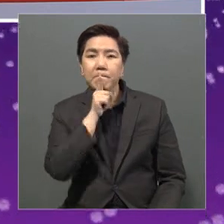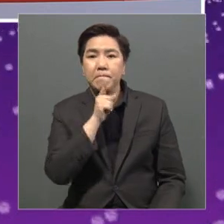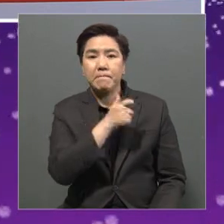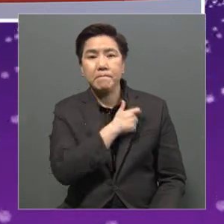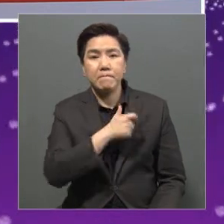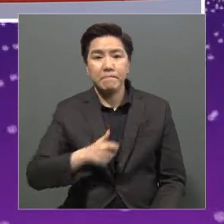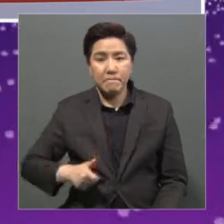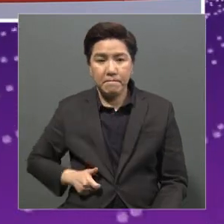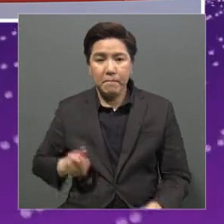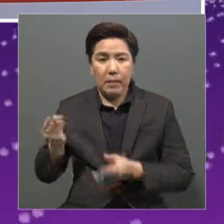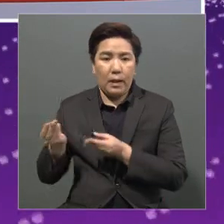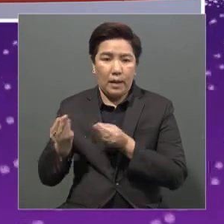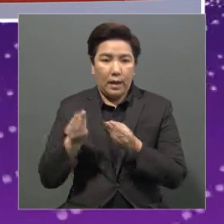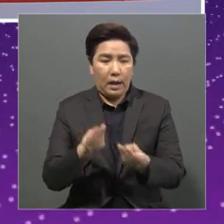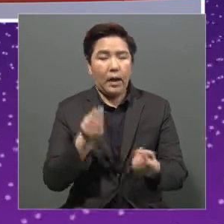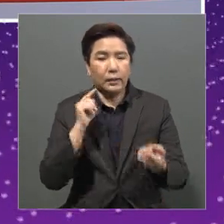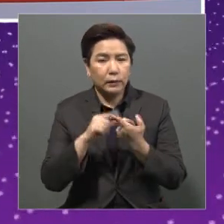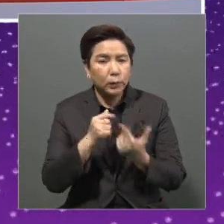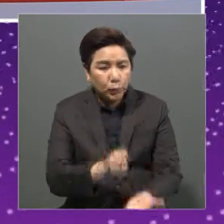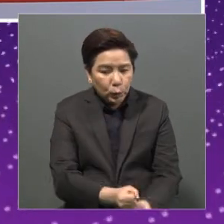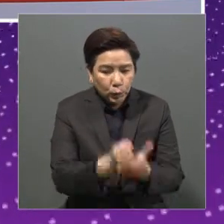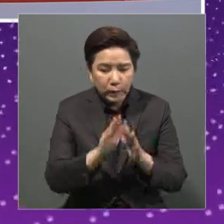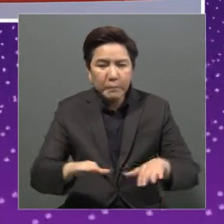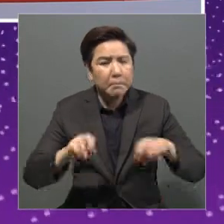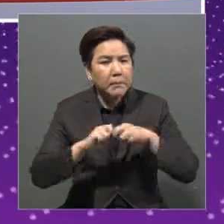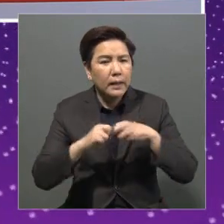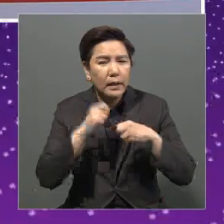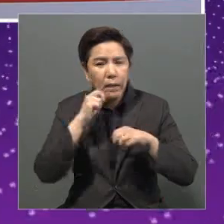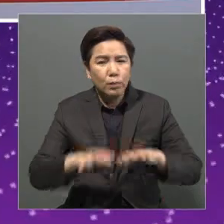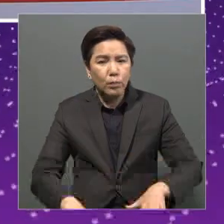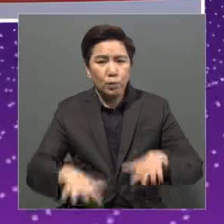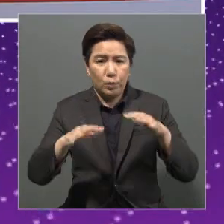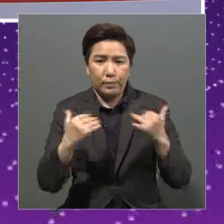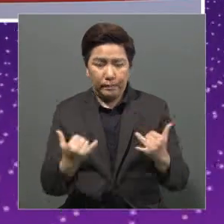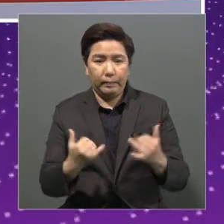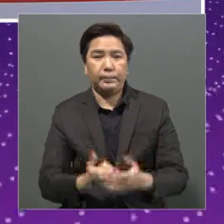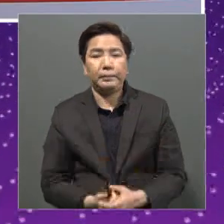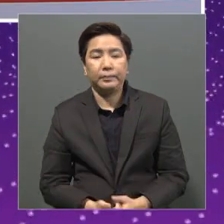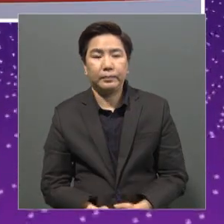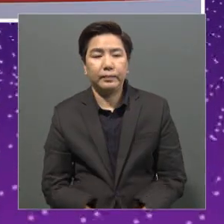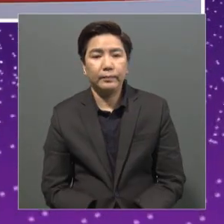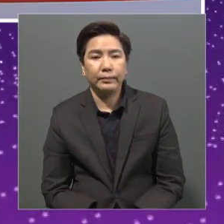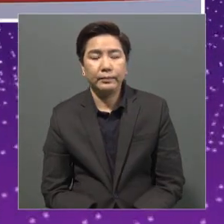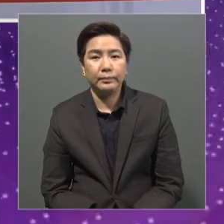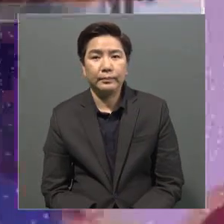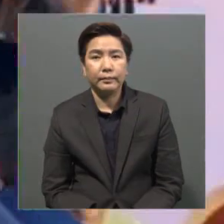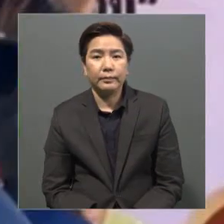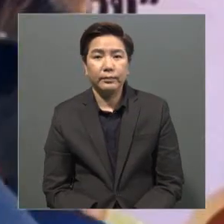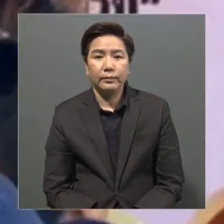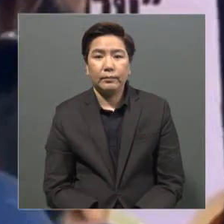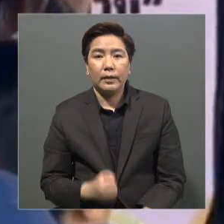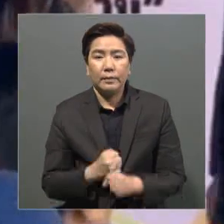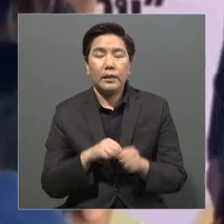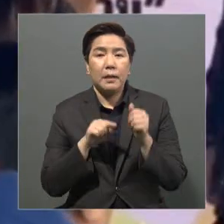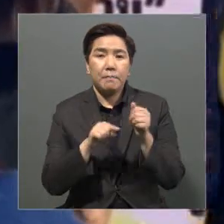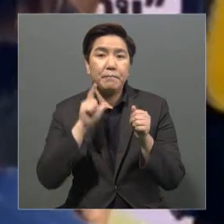ราชสุดาสยามบรมราชกุมารีเพื่อช่วยเหลือเด็กที่ประสบภัยน้ำท่วมจังหวัดเชียงรายที่บริเวณที่วกการ